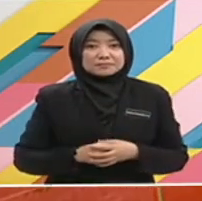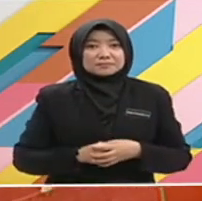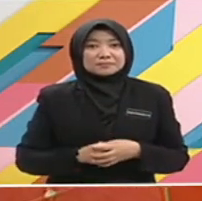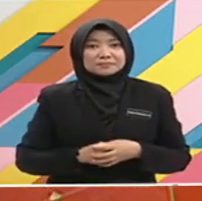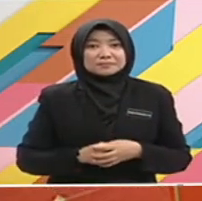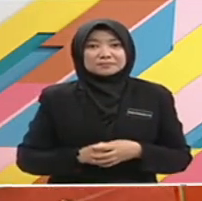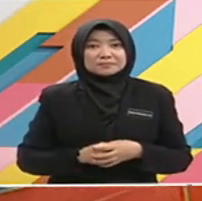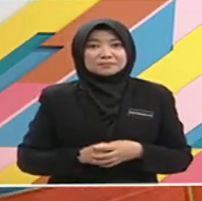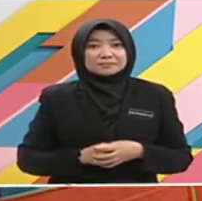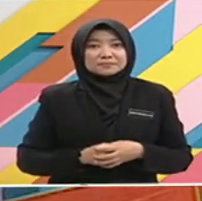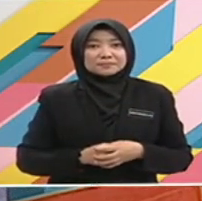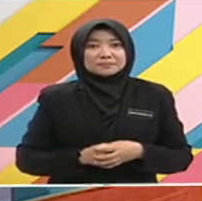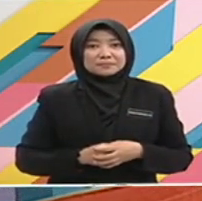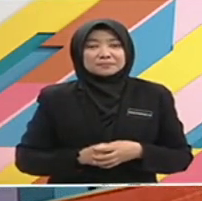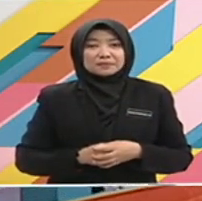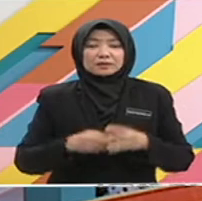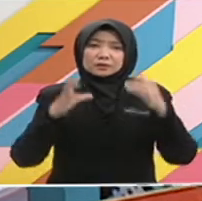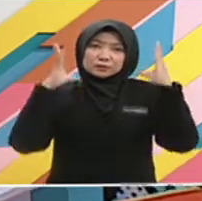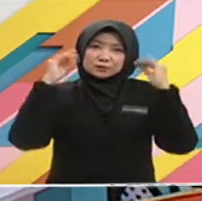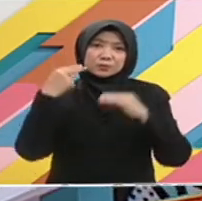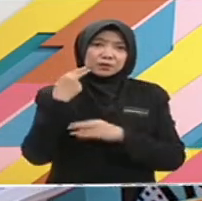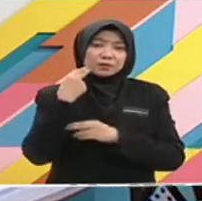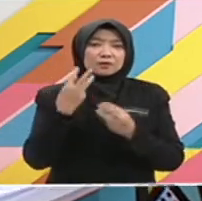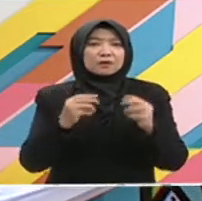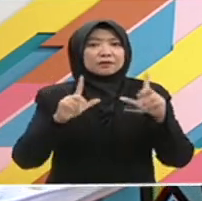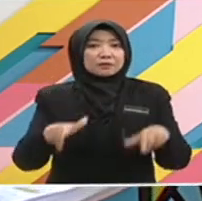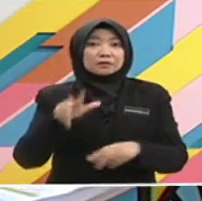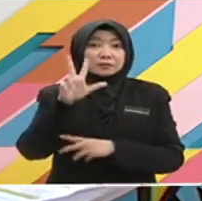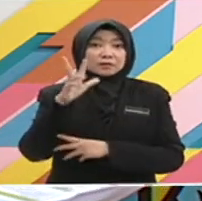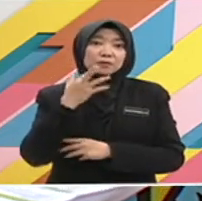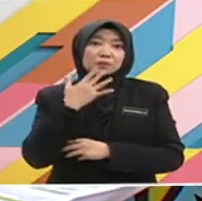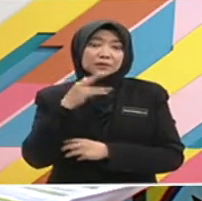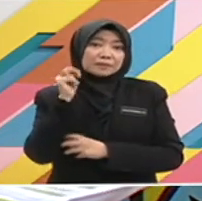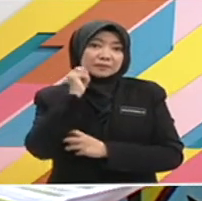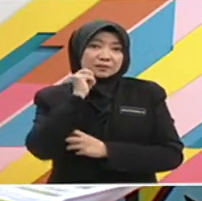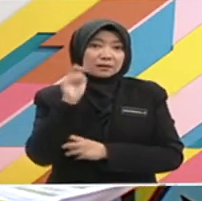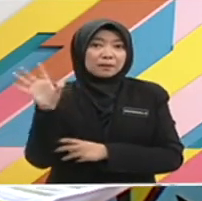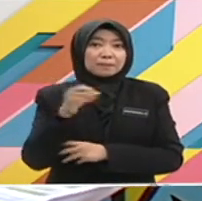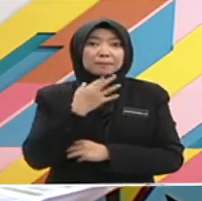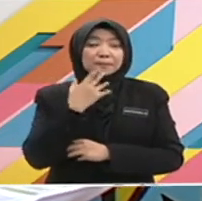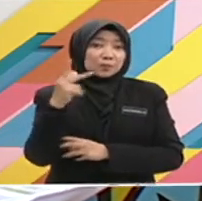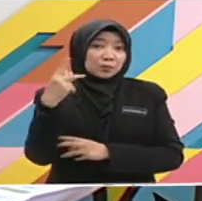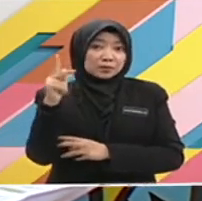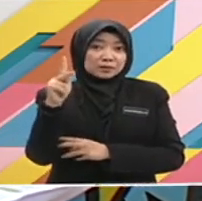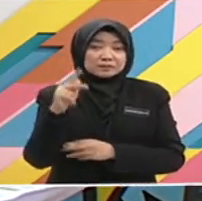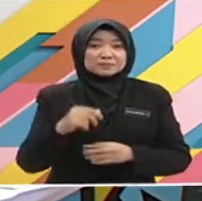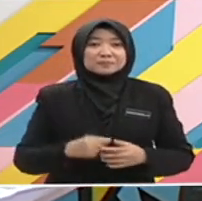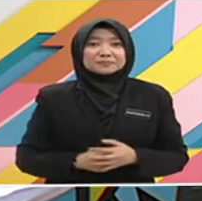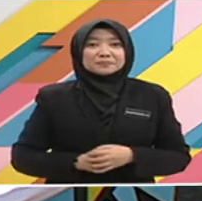Okey. Okey, saya nak letak tiga warna ajalah Mira. Saya akan ambil warna kuning pula. Okey.